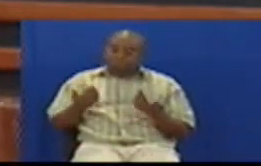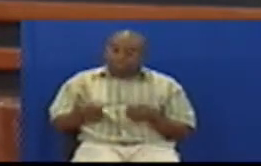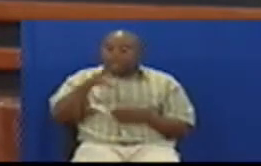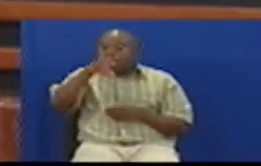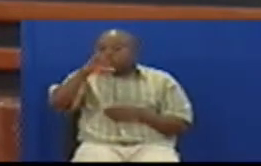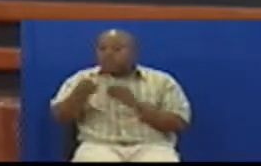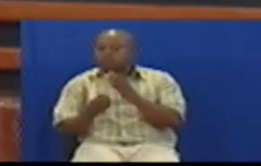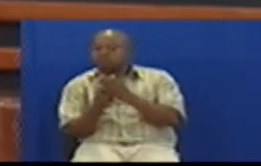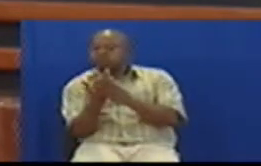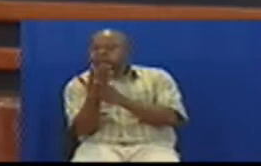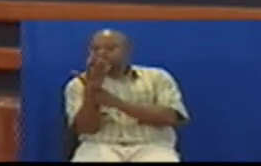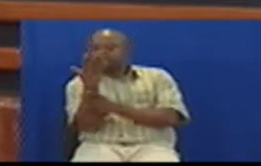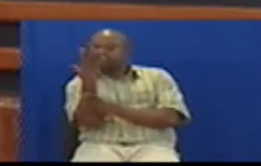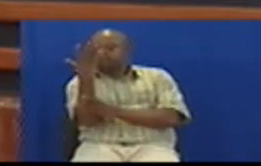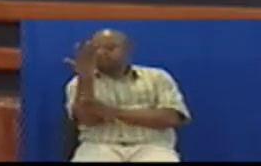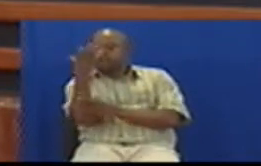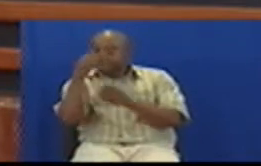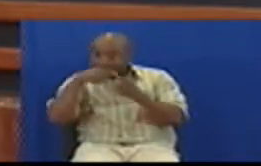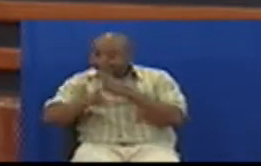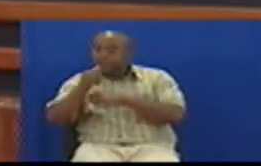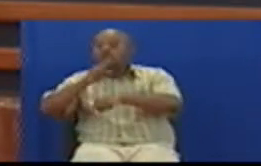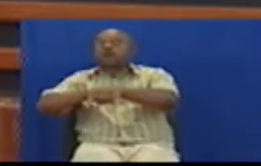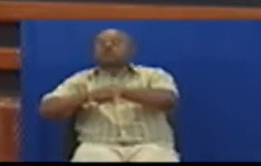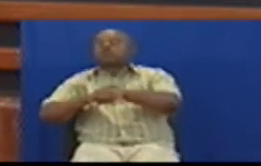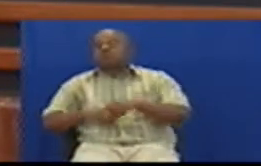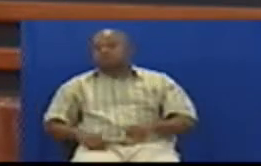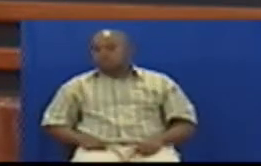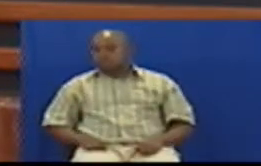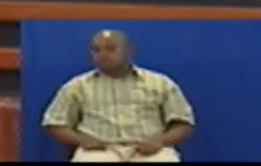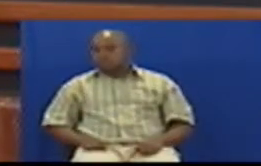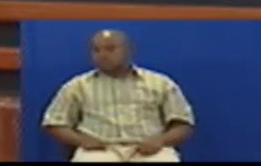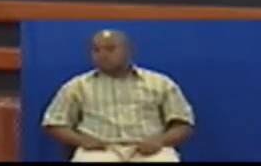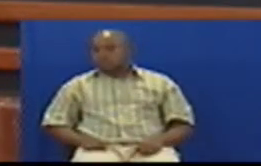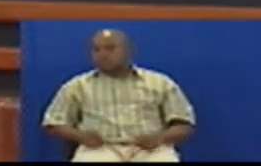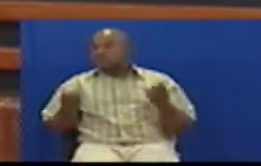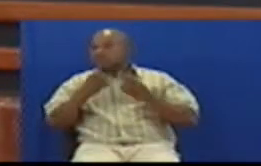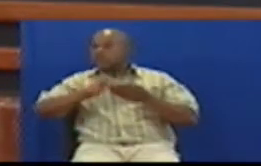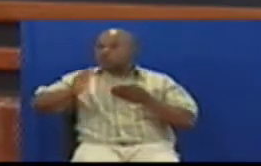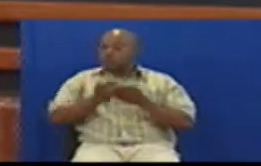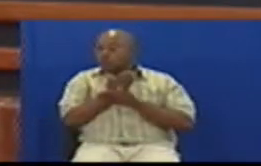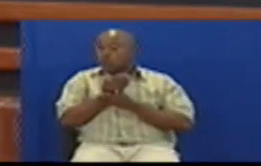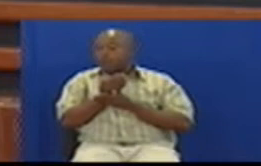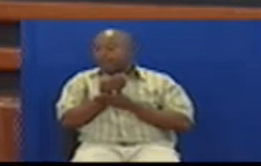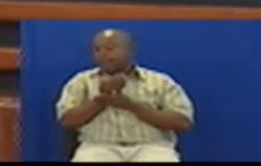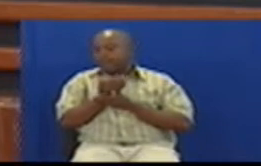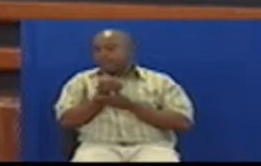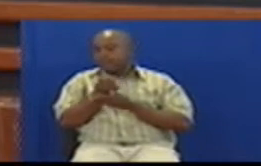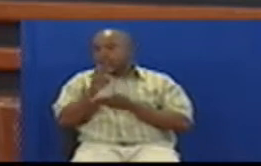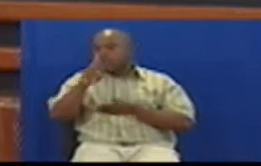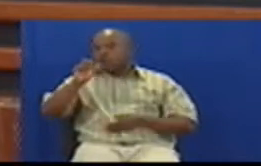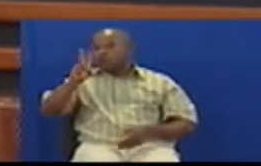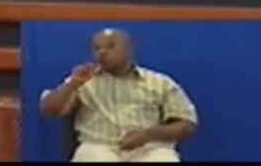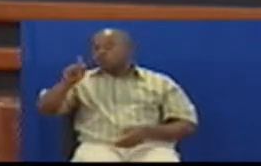wa kukuzia. Lakini pia tuongeze ruzuku kwenye mbolea ili kushusha bei ya mbolea iweze kumsaidia